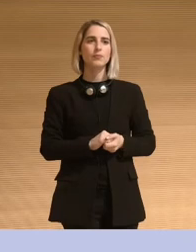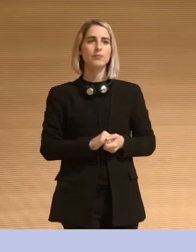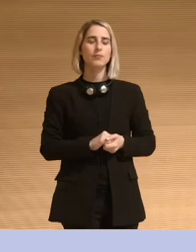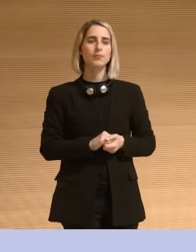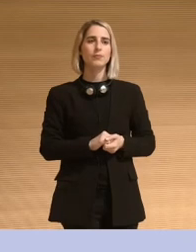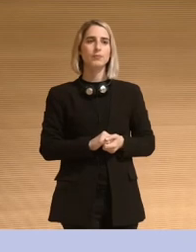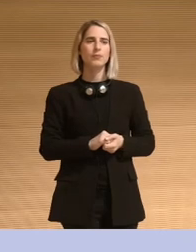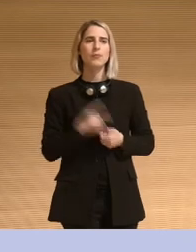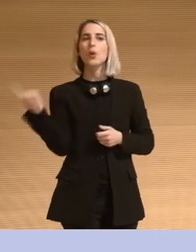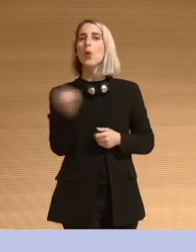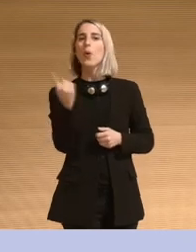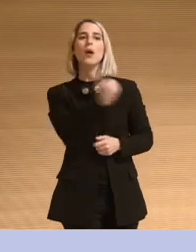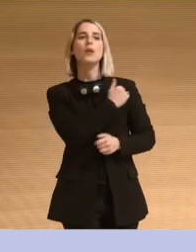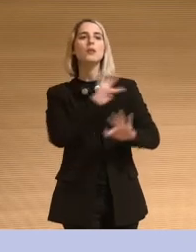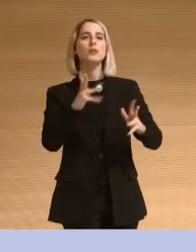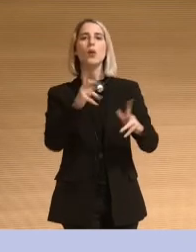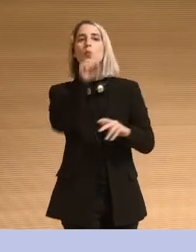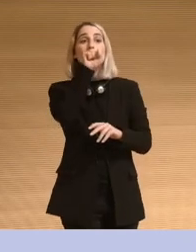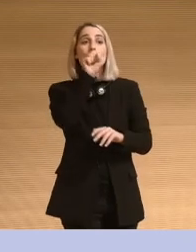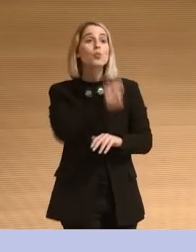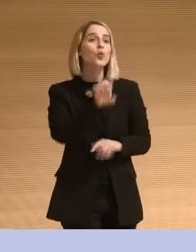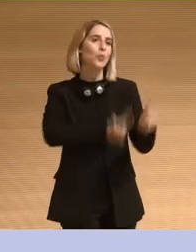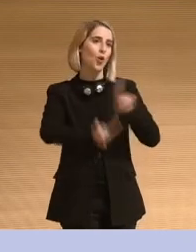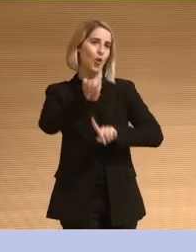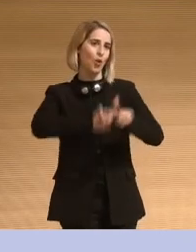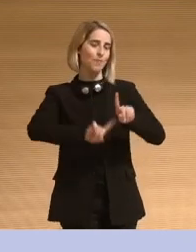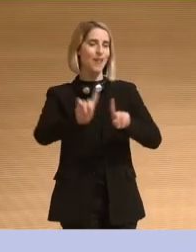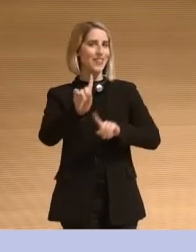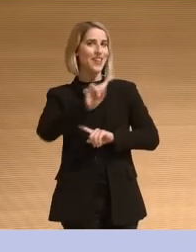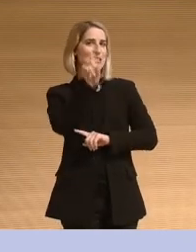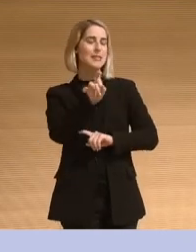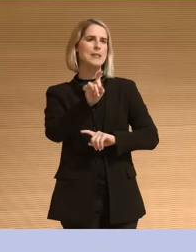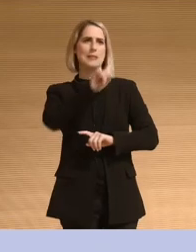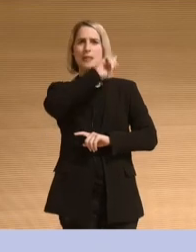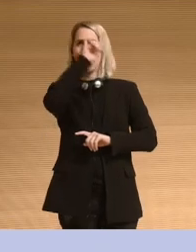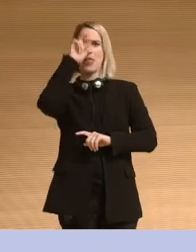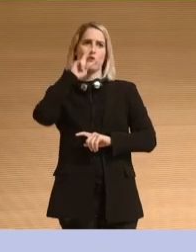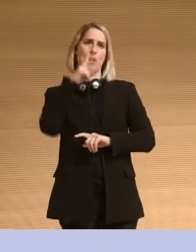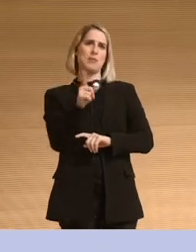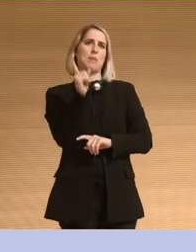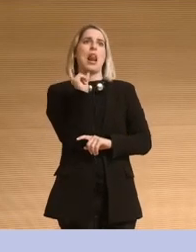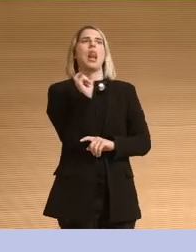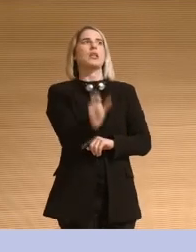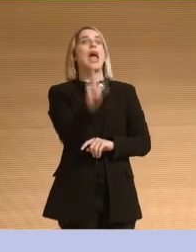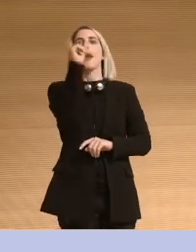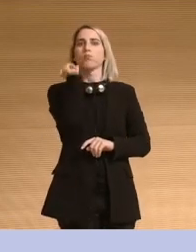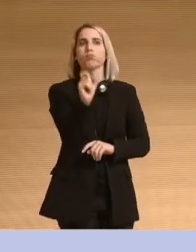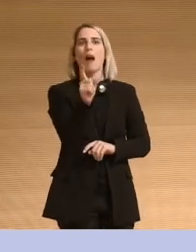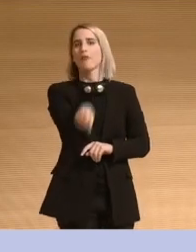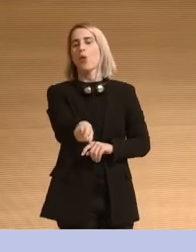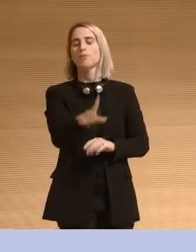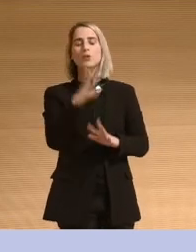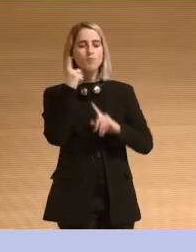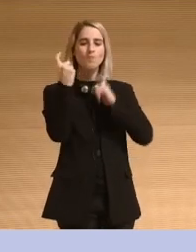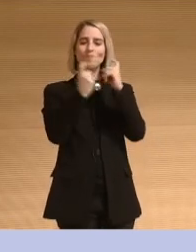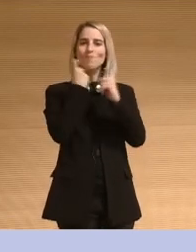Πολύ συχνά με ρωτούν ποιο είναι το αγαπημένο μου μουσείο και σε αυτή την ερώτηση δεν είναι εύκολο να απαντήσω μονολεκτικά. Μου αρέσει πολύ να